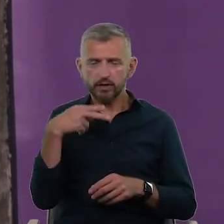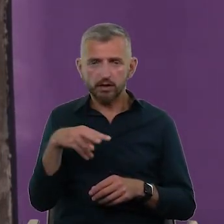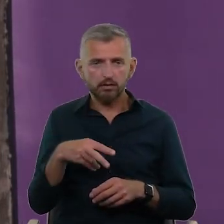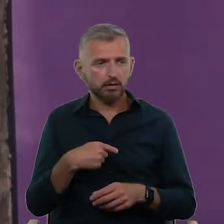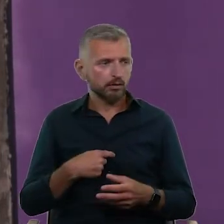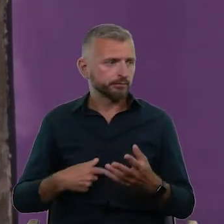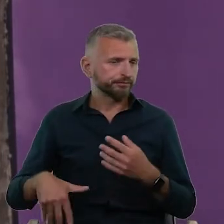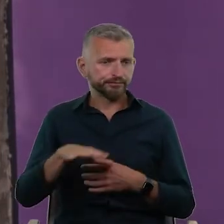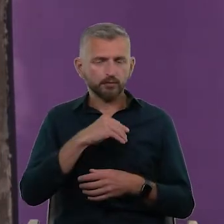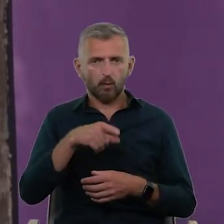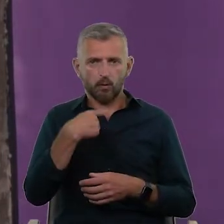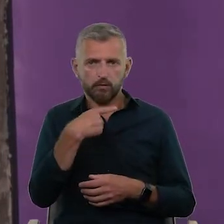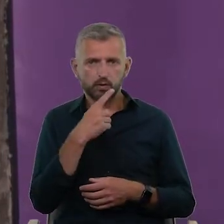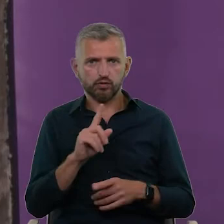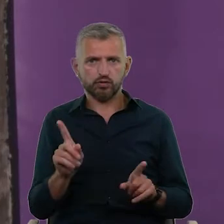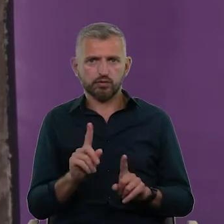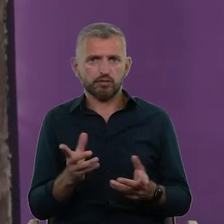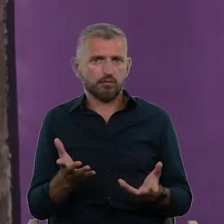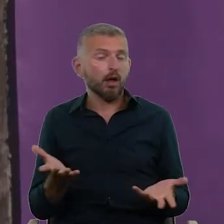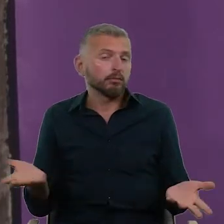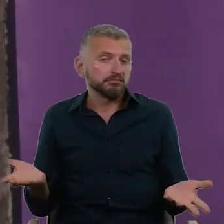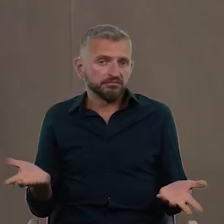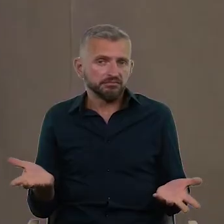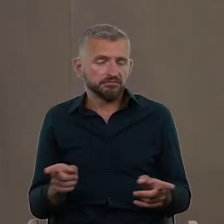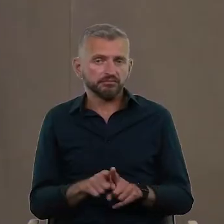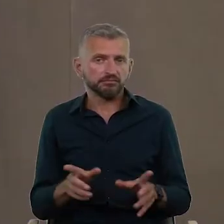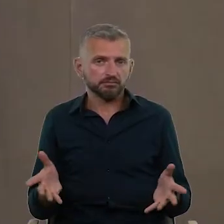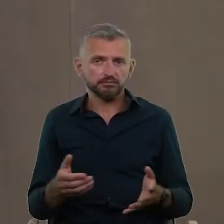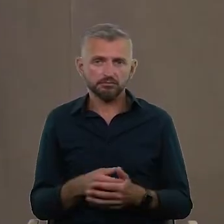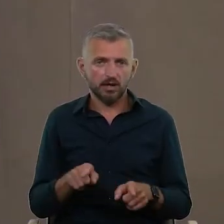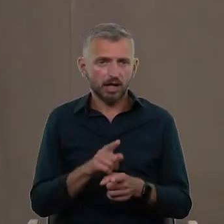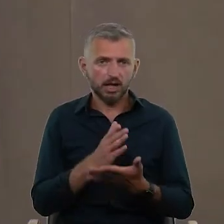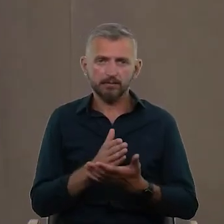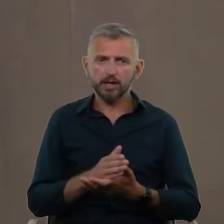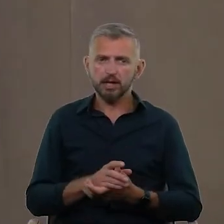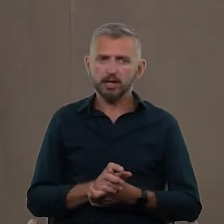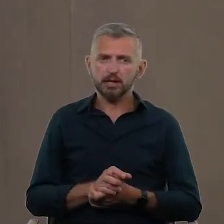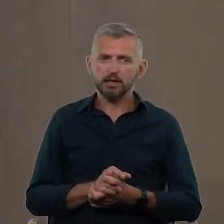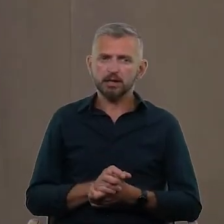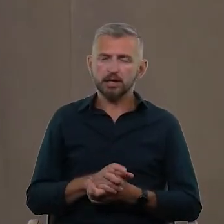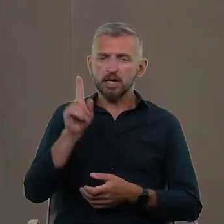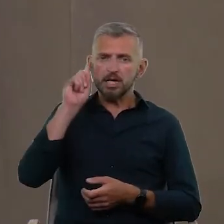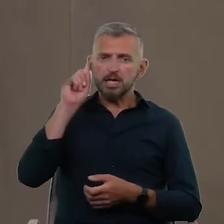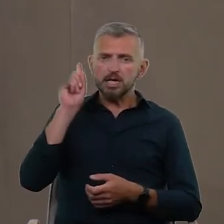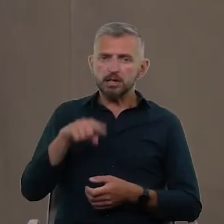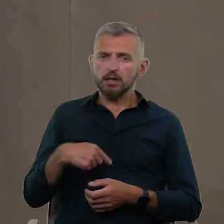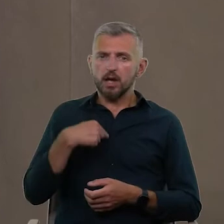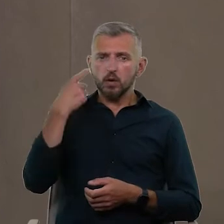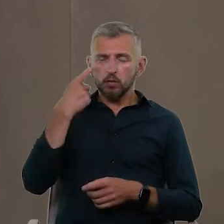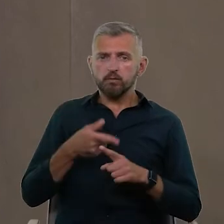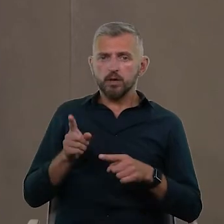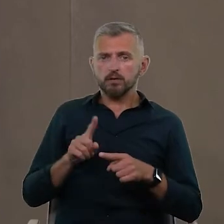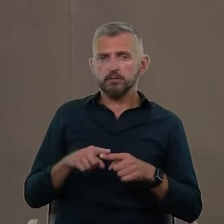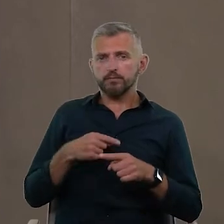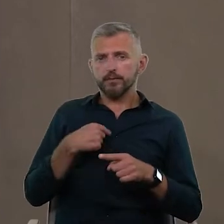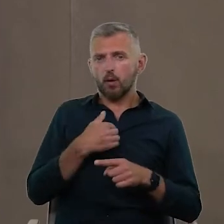всюди всім говорю, що ну, але так воно є. Знаєш, знаєте, я думаю, що це, я думала